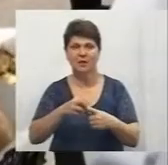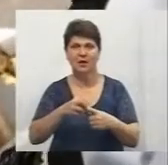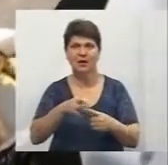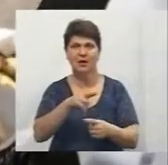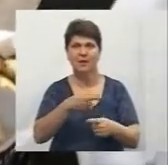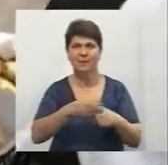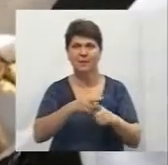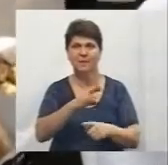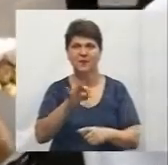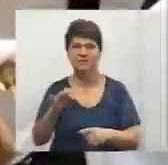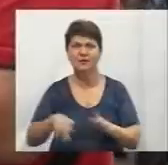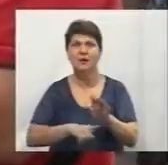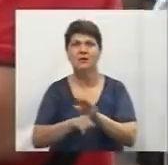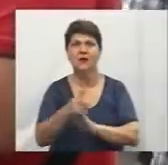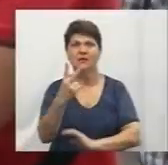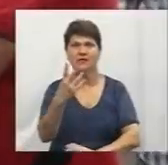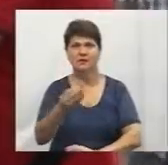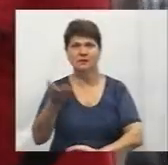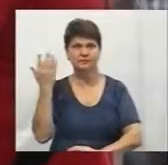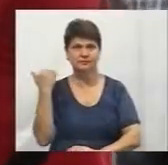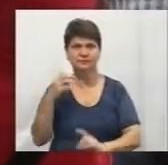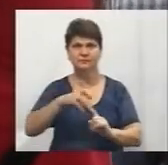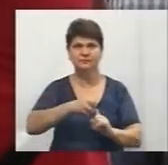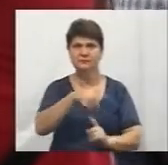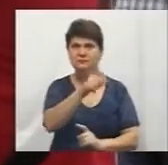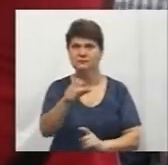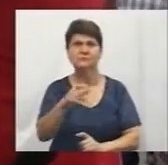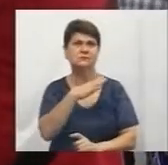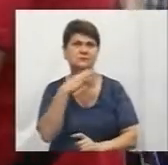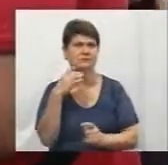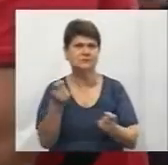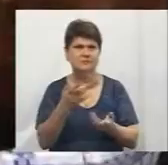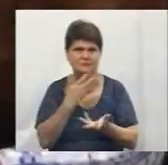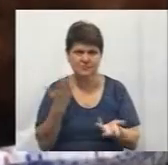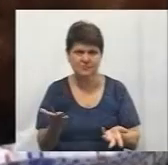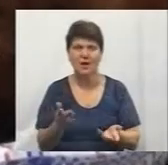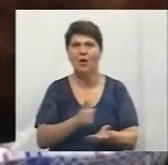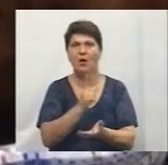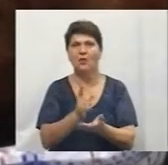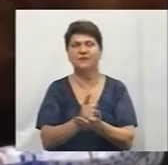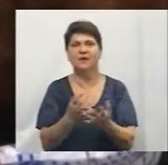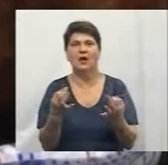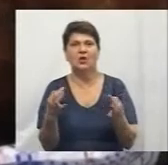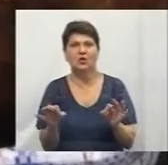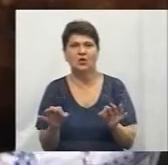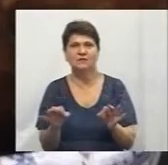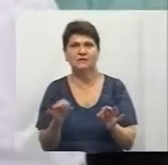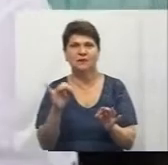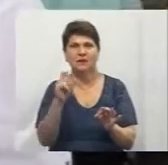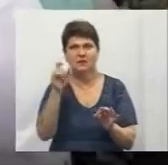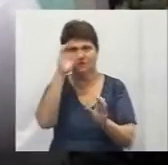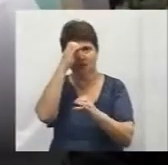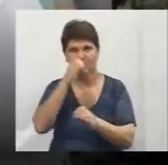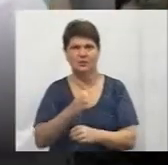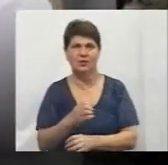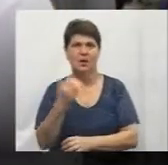привокзальному розпочали 2 дні тому. Грибників, каже, небагато. Додає, ті обов'язково мають отримати дозвіл із лабораторії. Вони